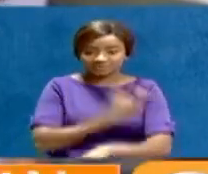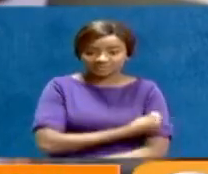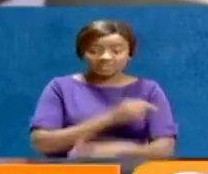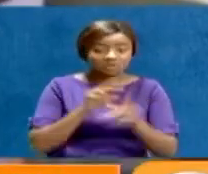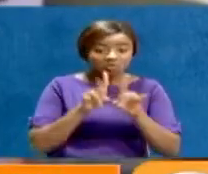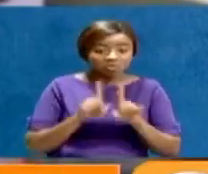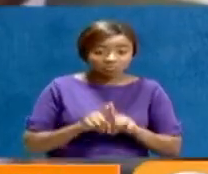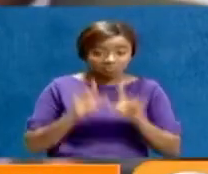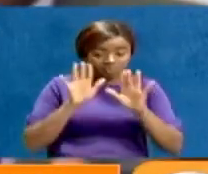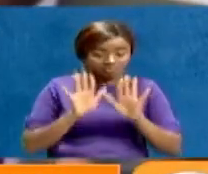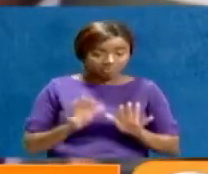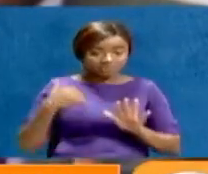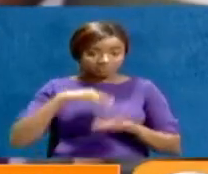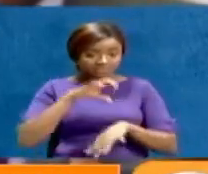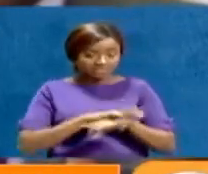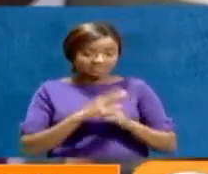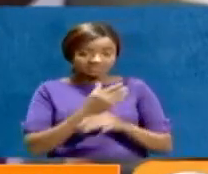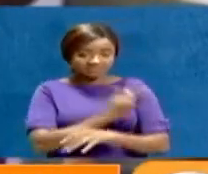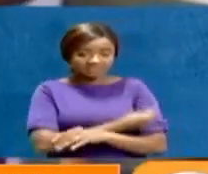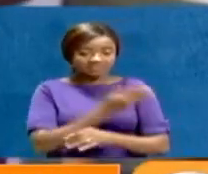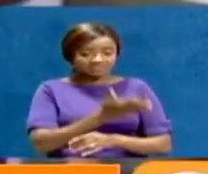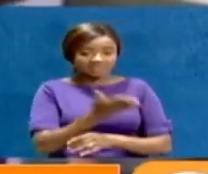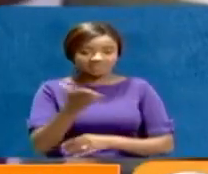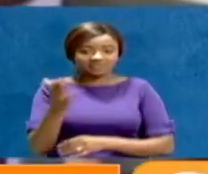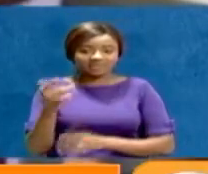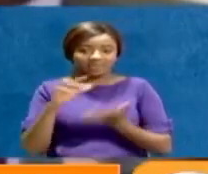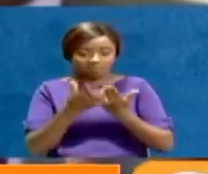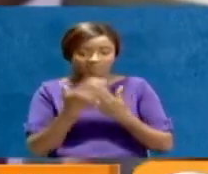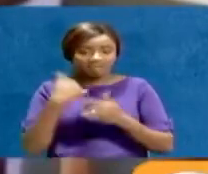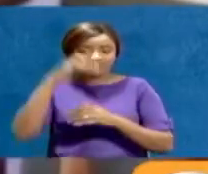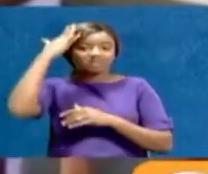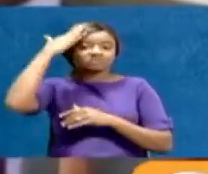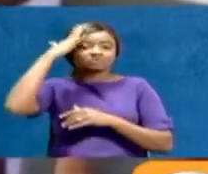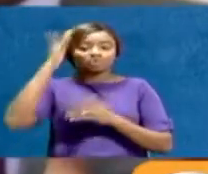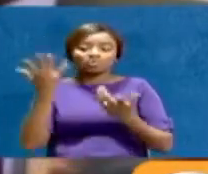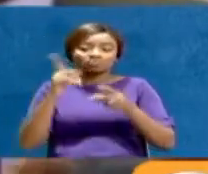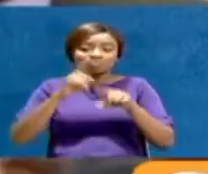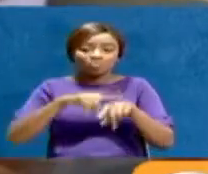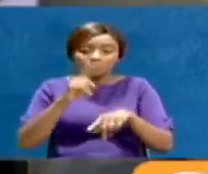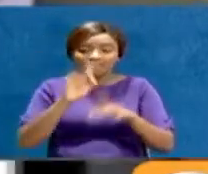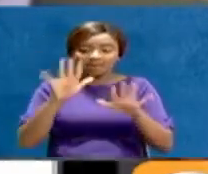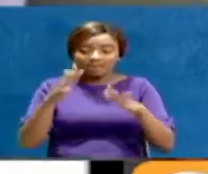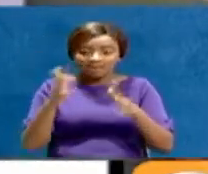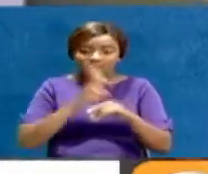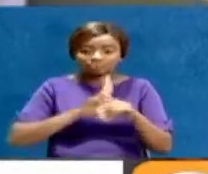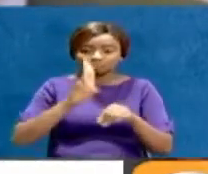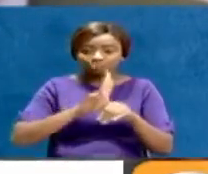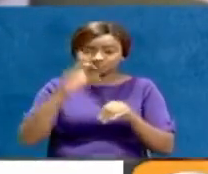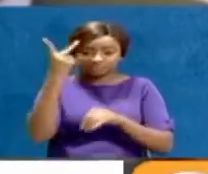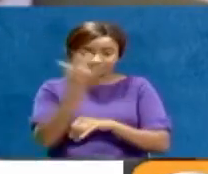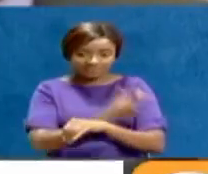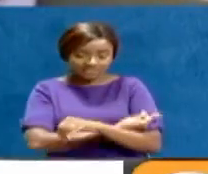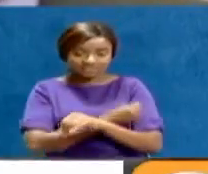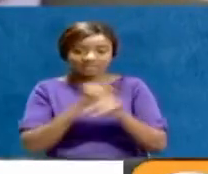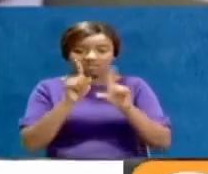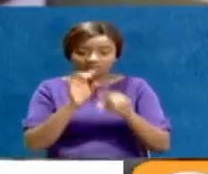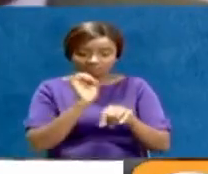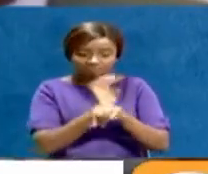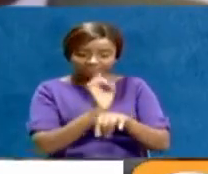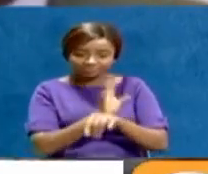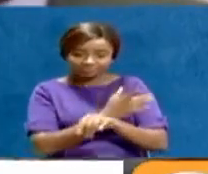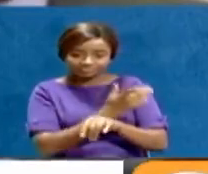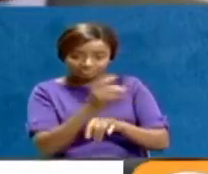is very, very important, so that you know when and how to use your first doses and how to counsel people